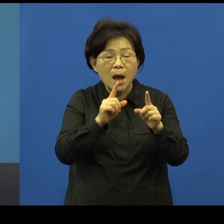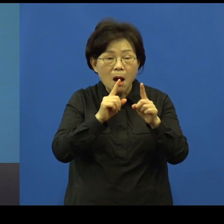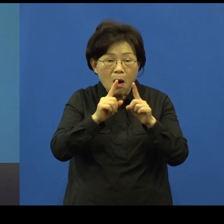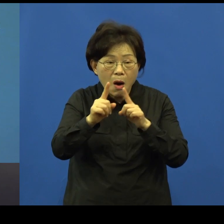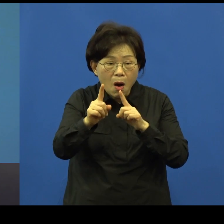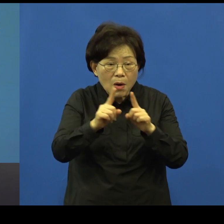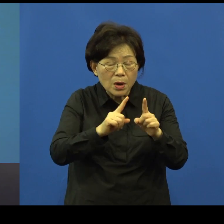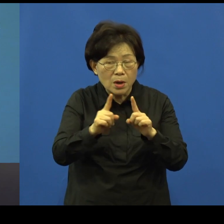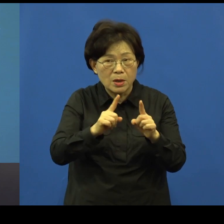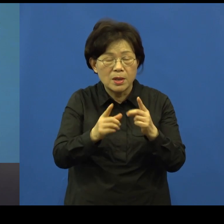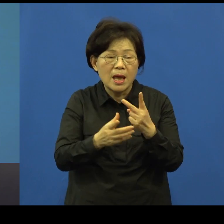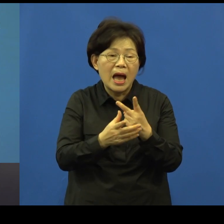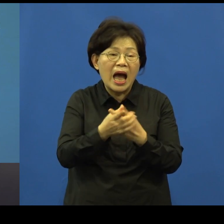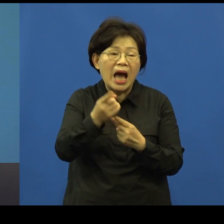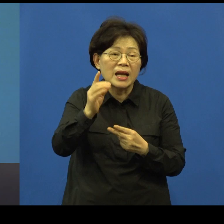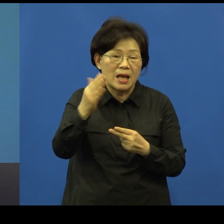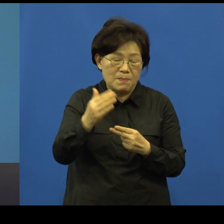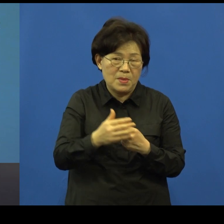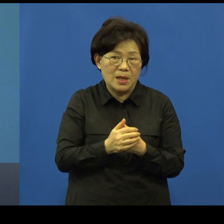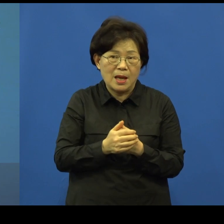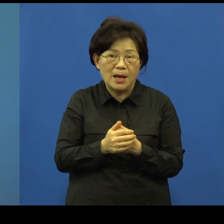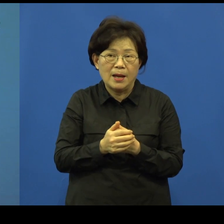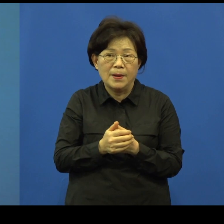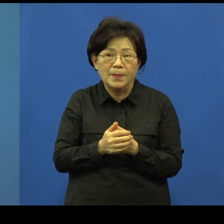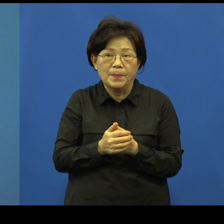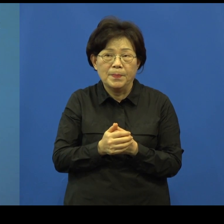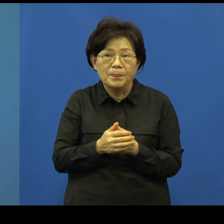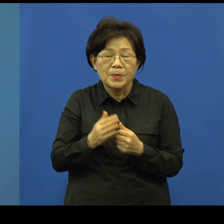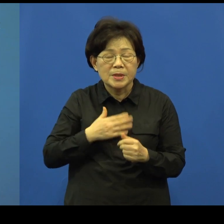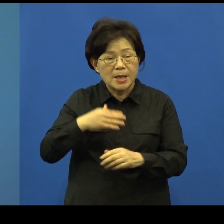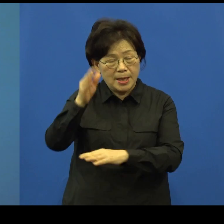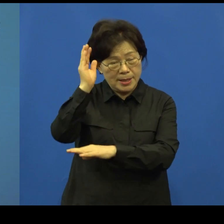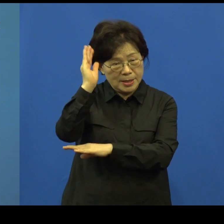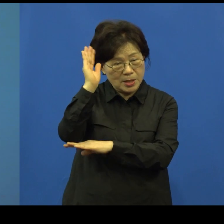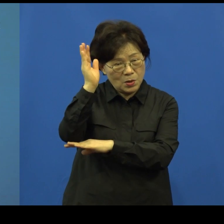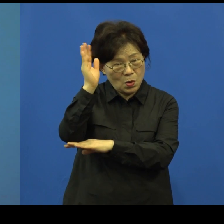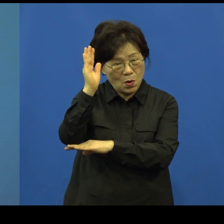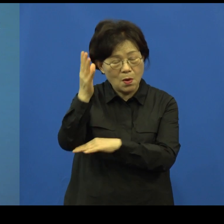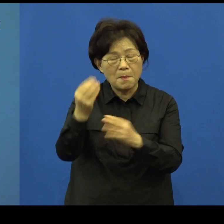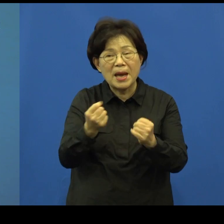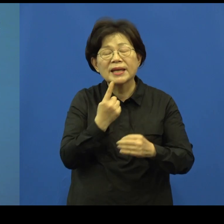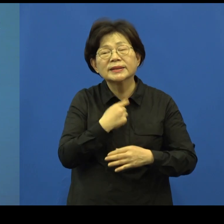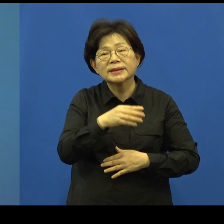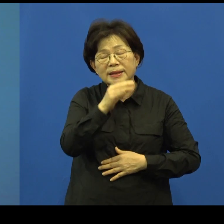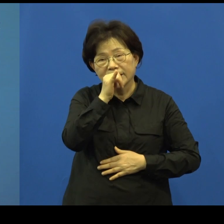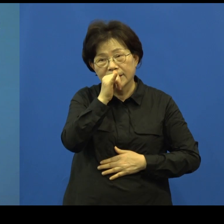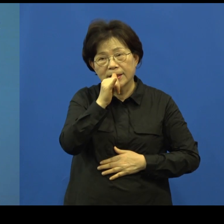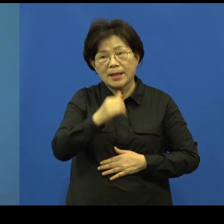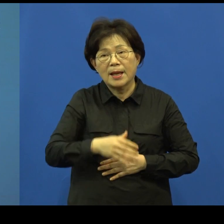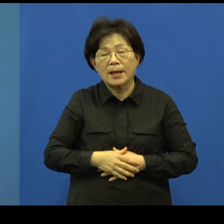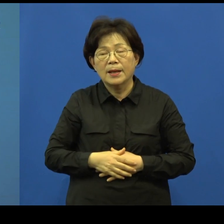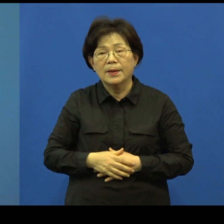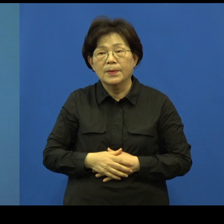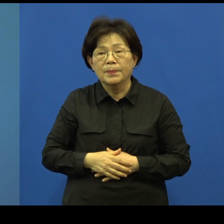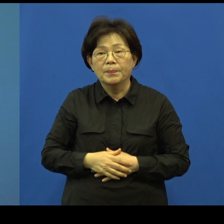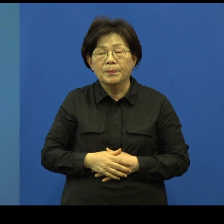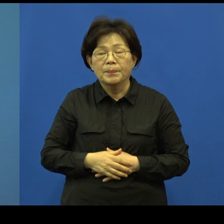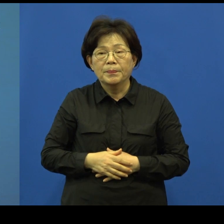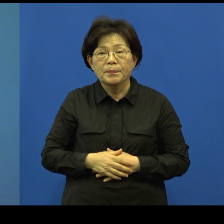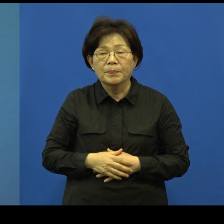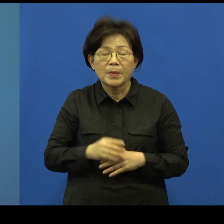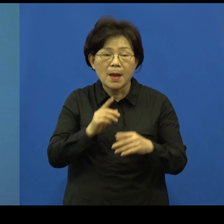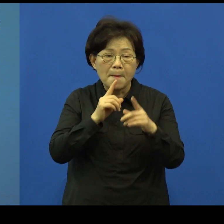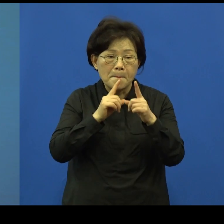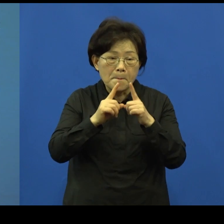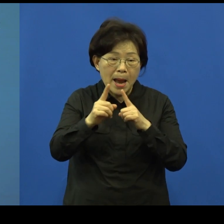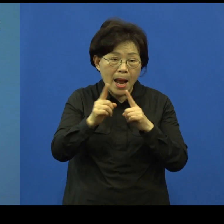없습니다. 말, 언어. 제가 설교를 여러 번 한 적이 있어요. 근데 이제 워낙 이